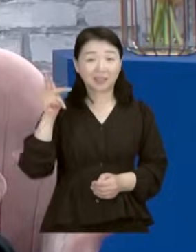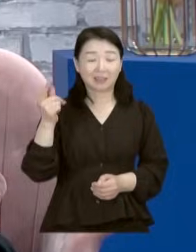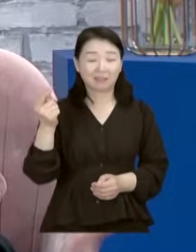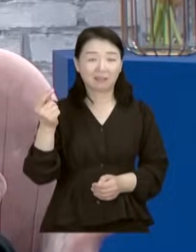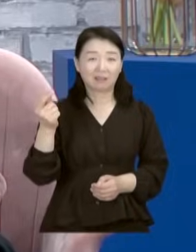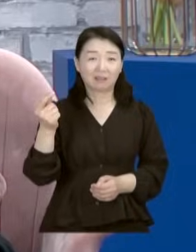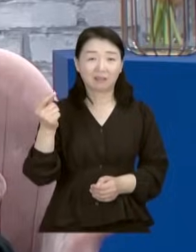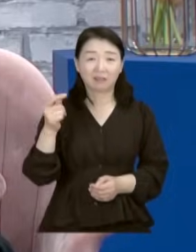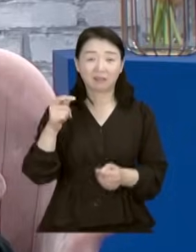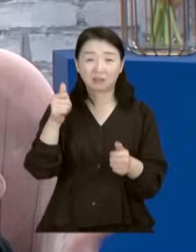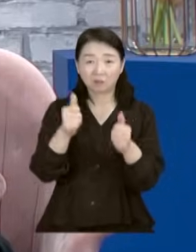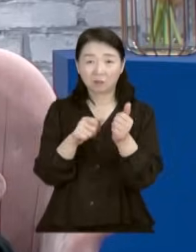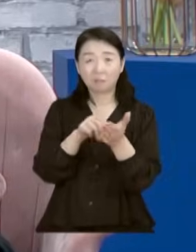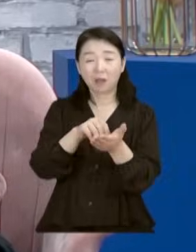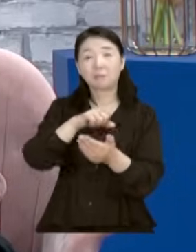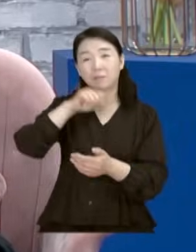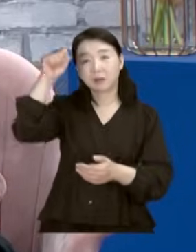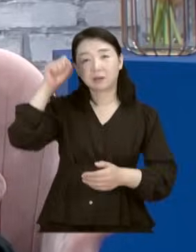아이가